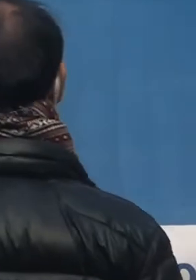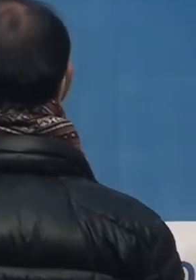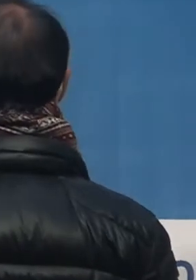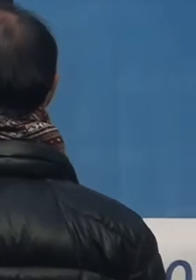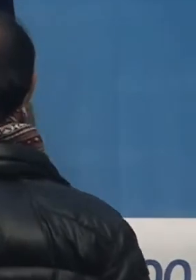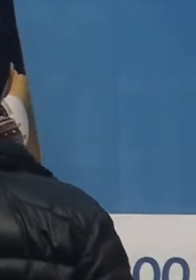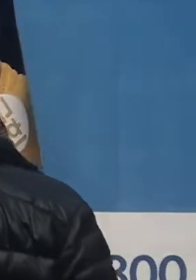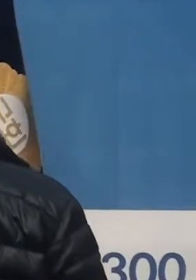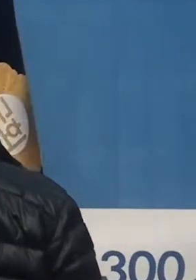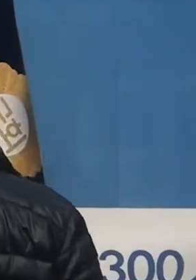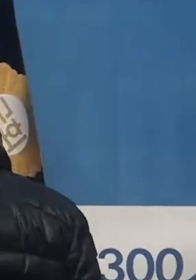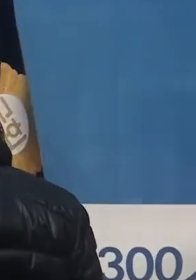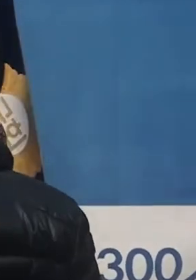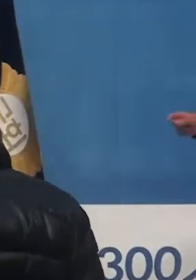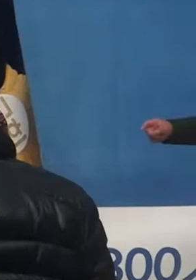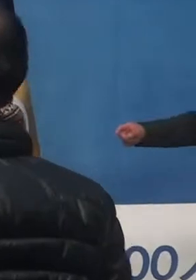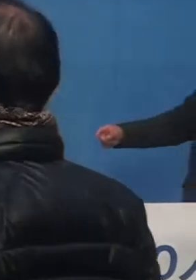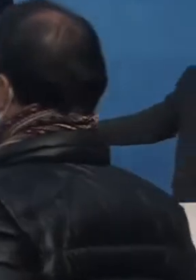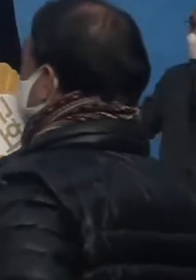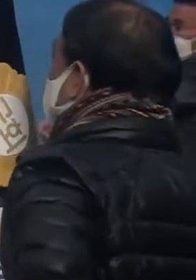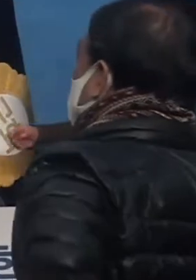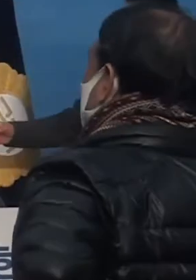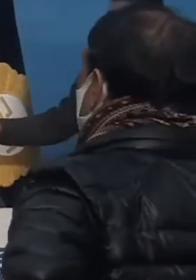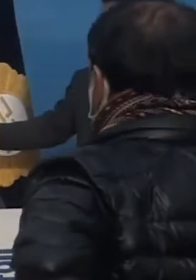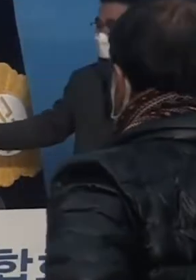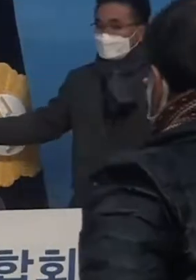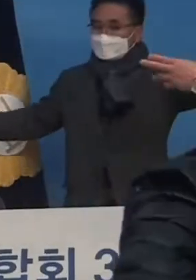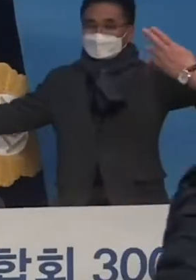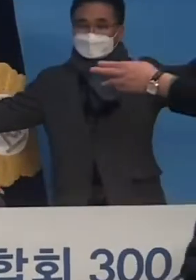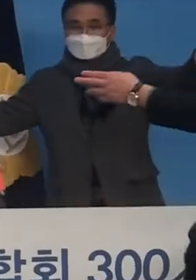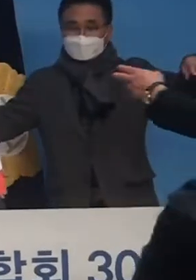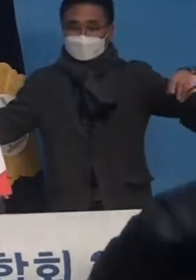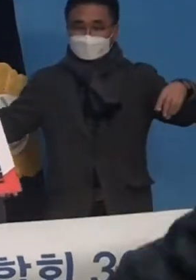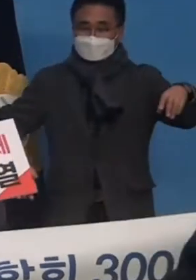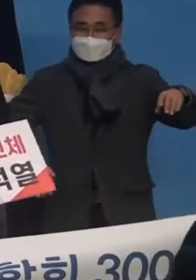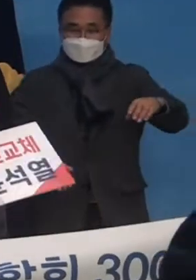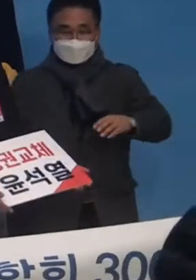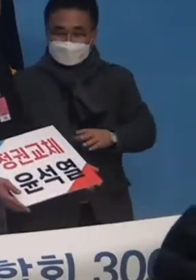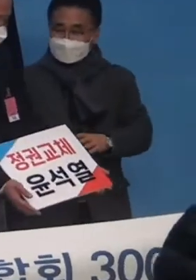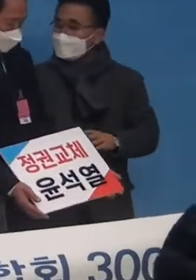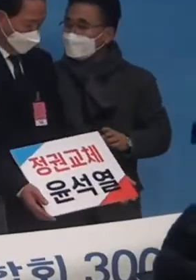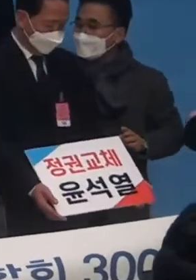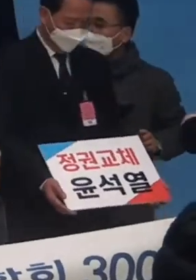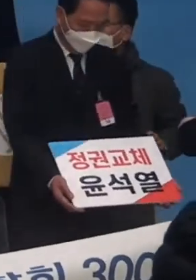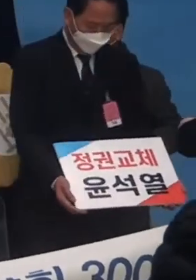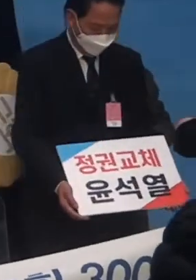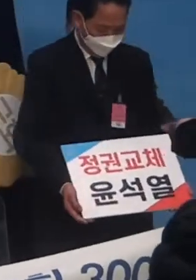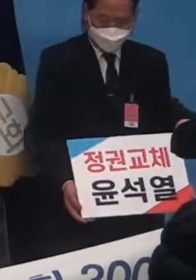이렇게 들고 계신 분들은 양쪽에 양쪽에. 들고 계시고 일하고